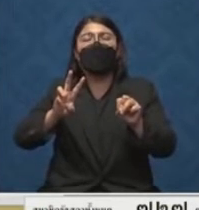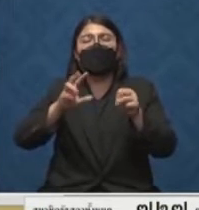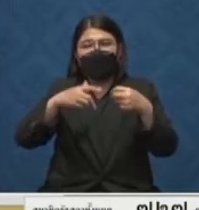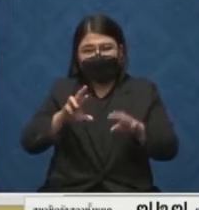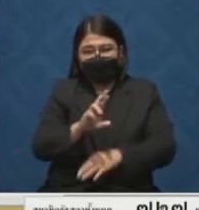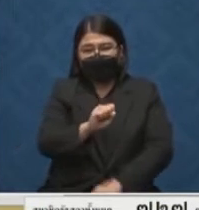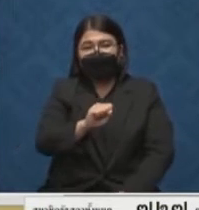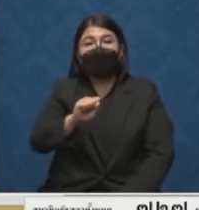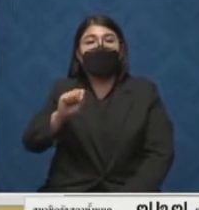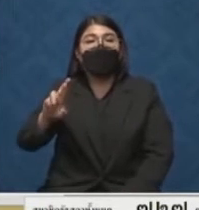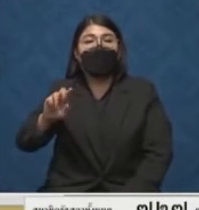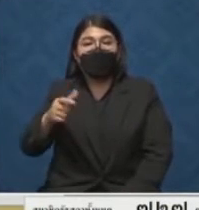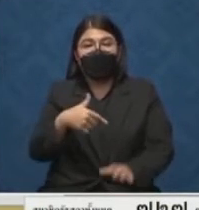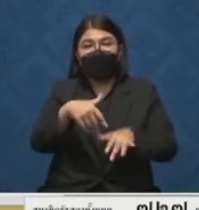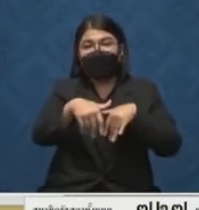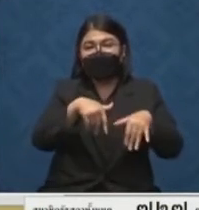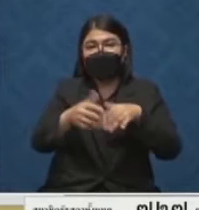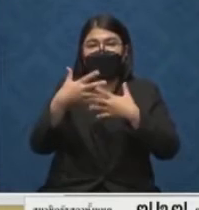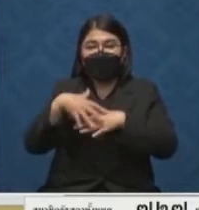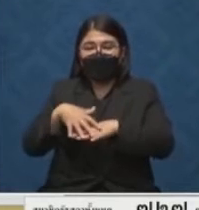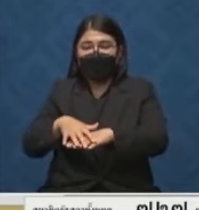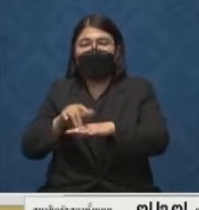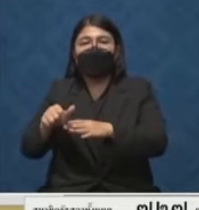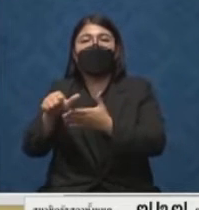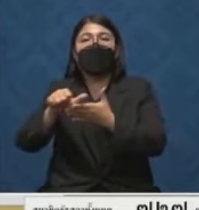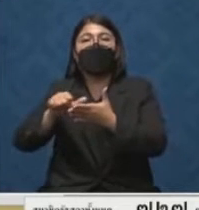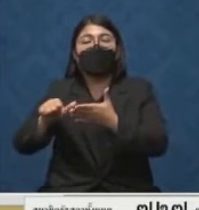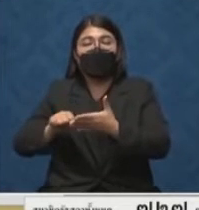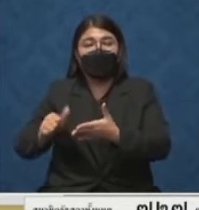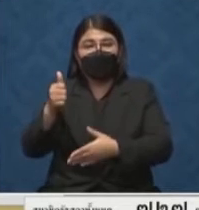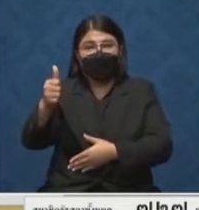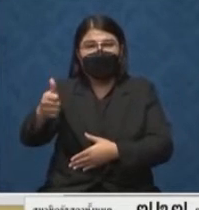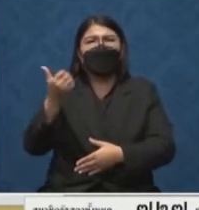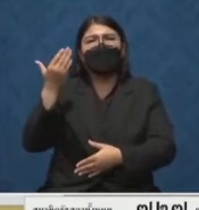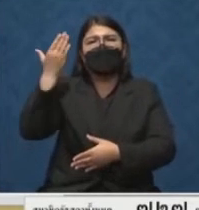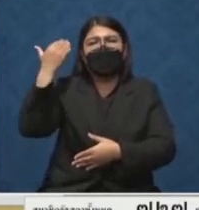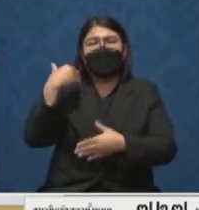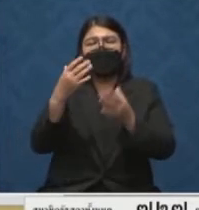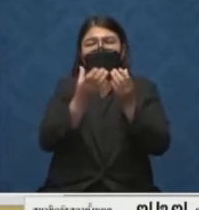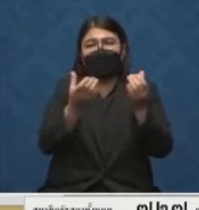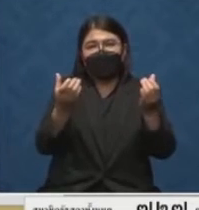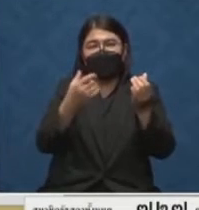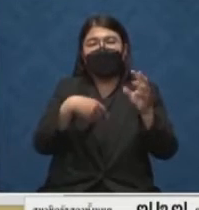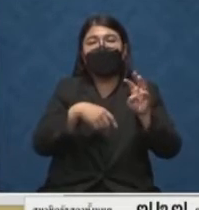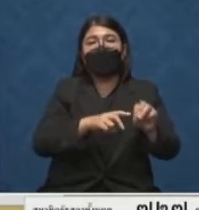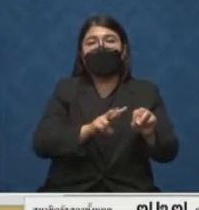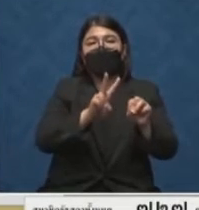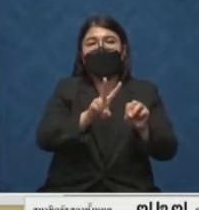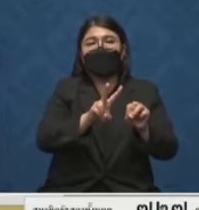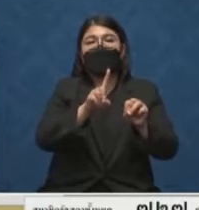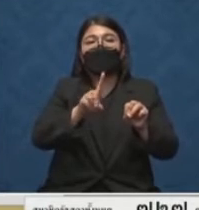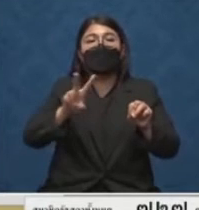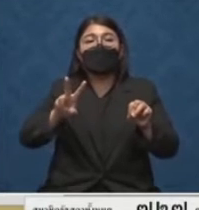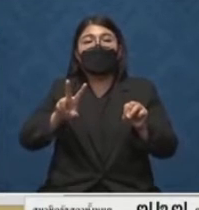ให้ไปชนมีส่วร่มใกกายไรนุทั้งเฉบาบได้เหมือนอยทเราเคยแ้ไรนุณมาตรร 21